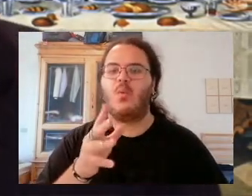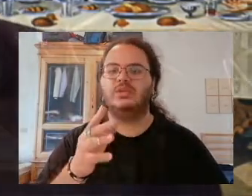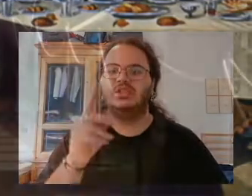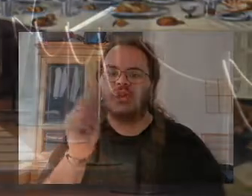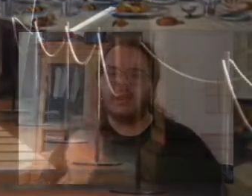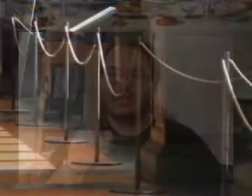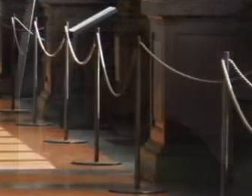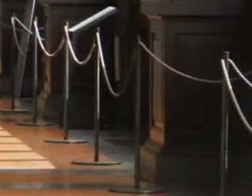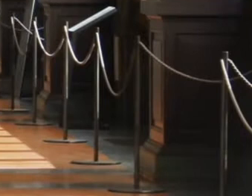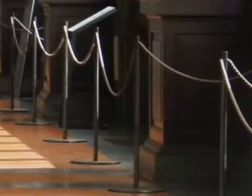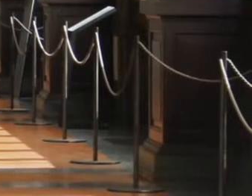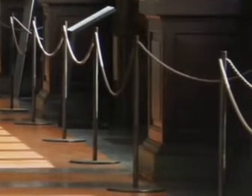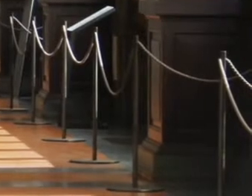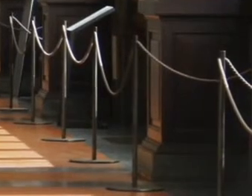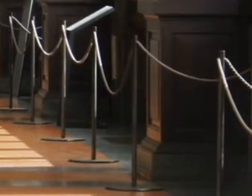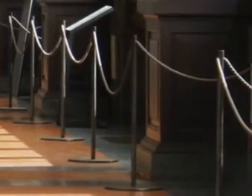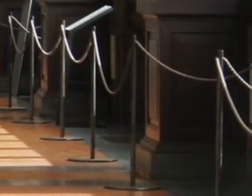1452.